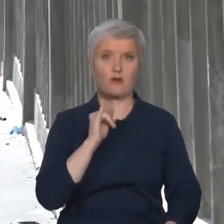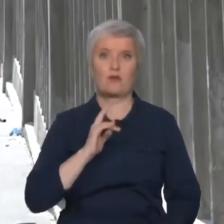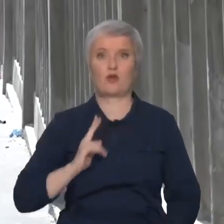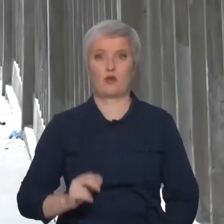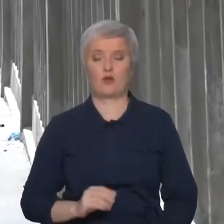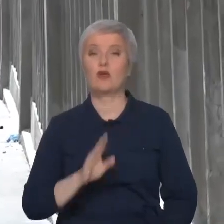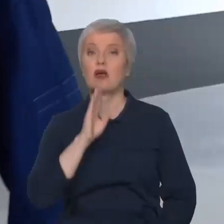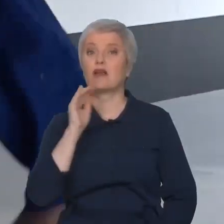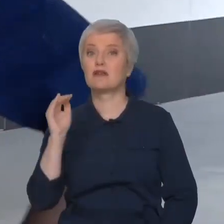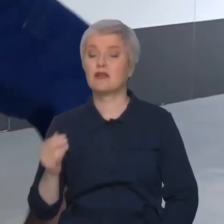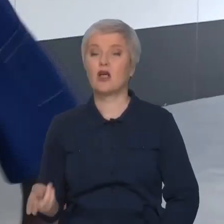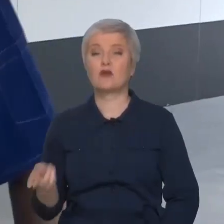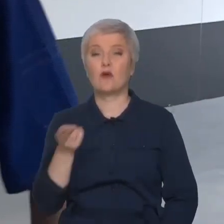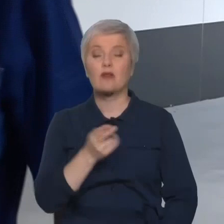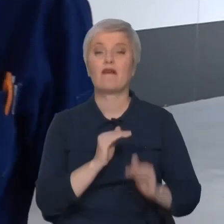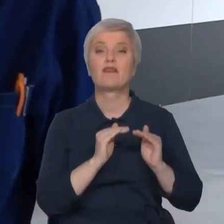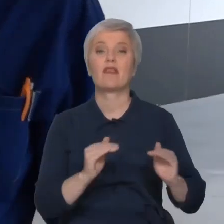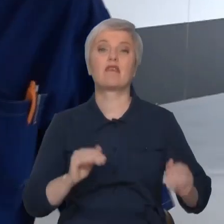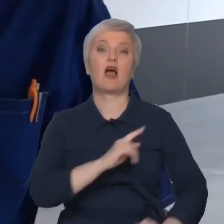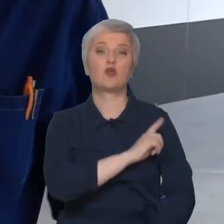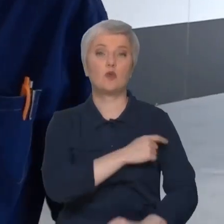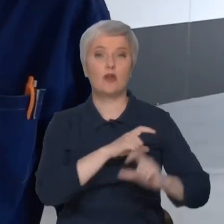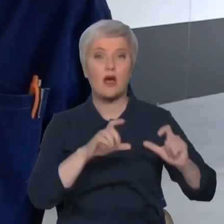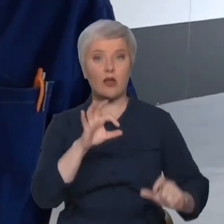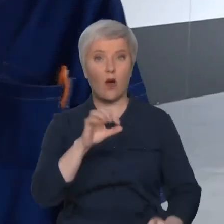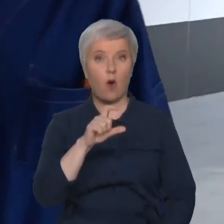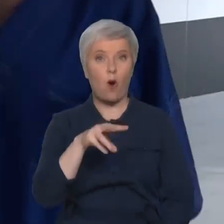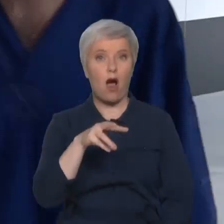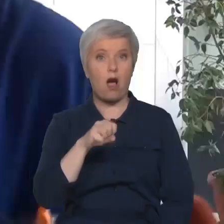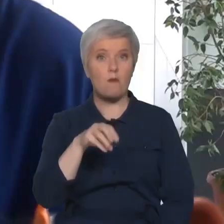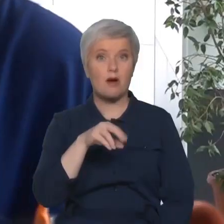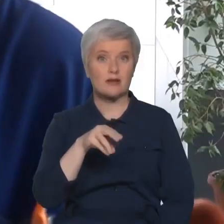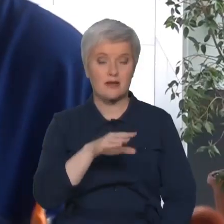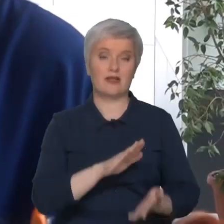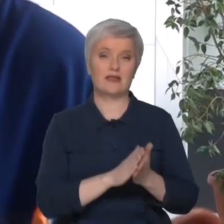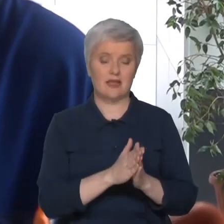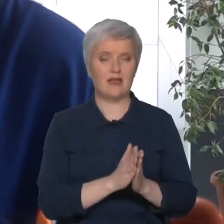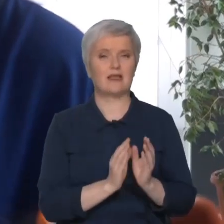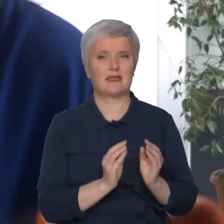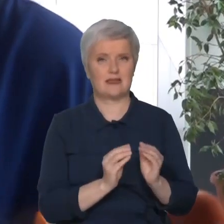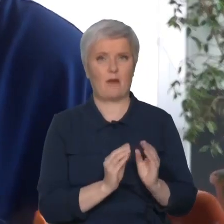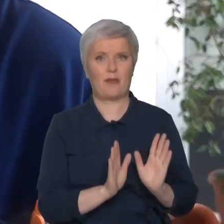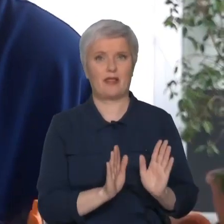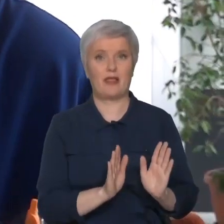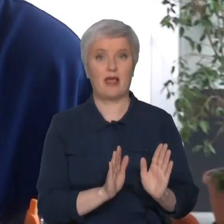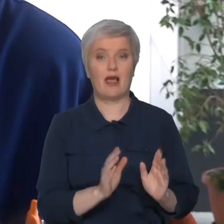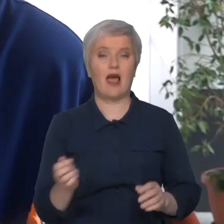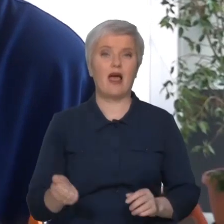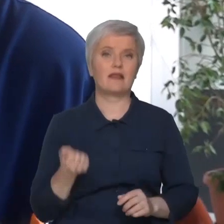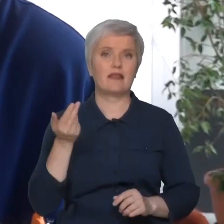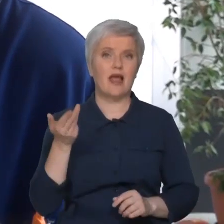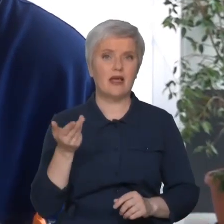доставили в дитячу лікарню «Охматдит». Там її прооперували. Нині стан дитини стабільний. Декілька поверхневих ран